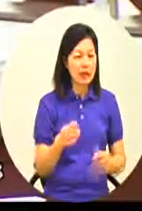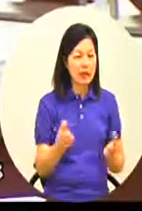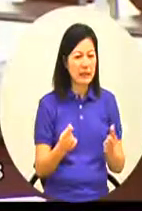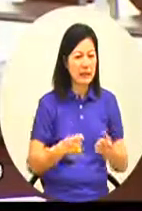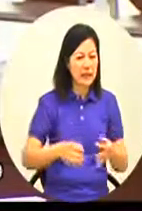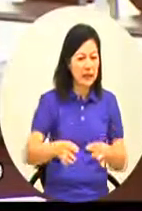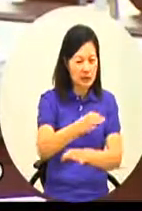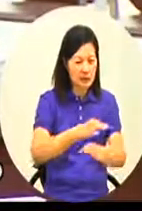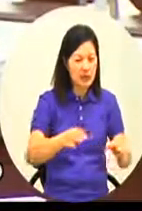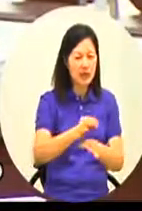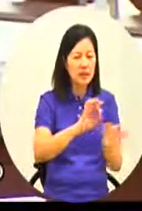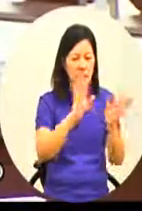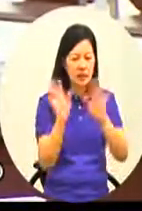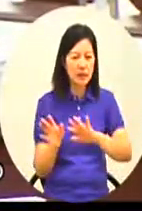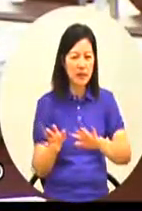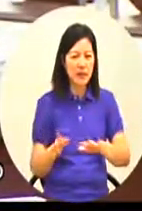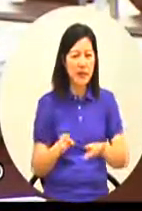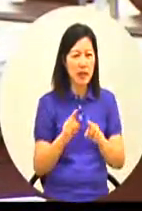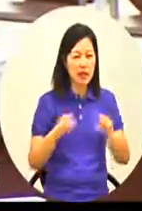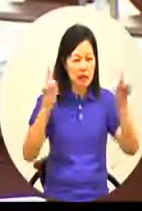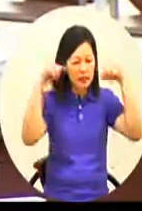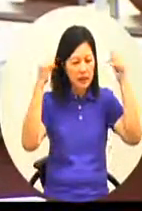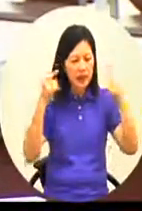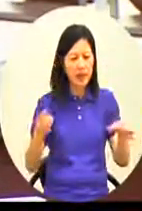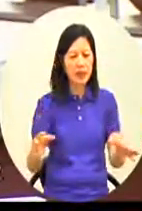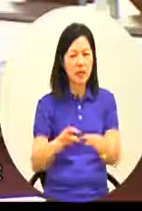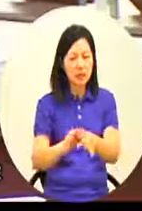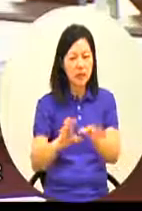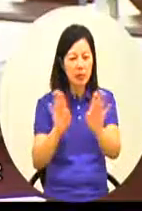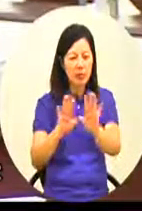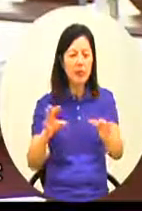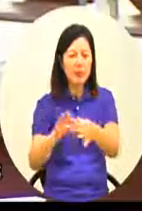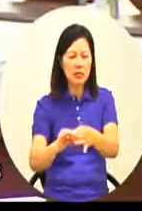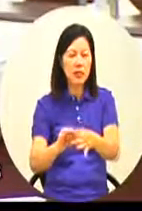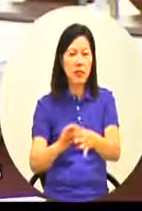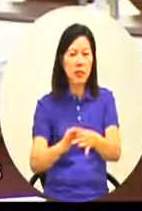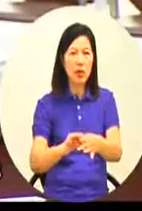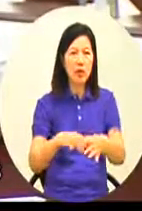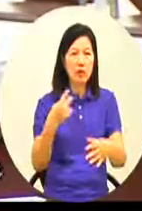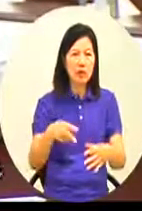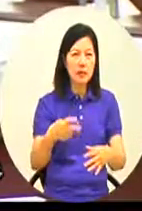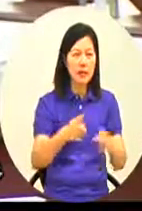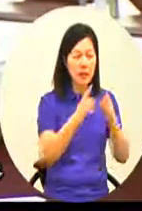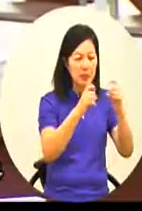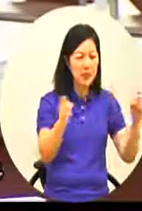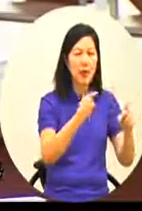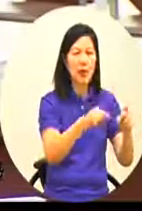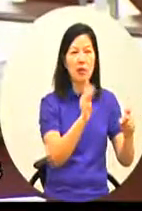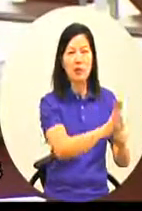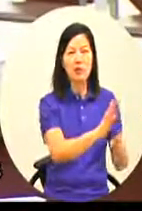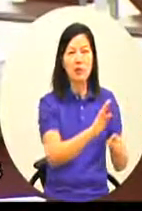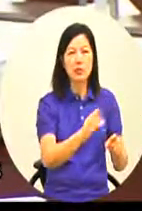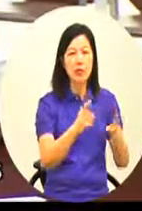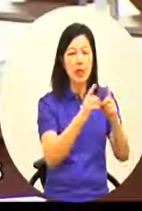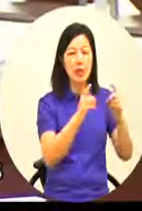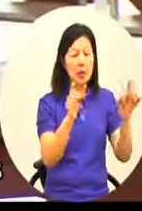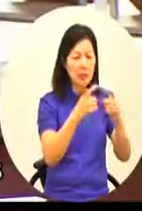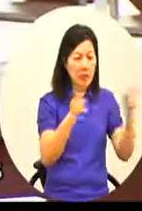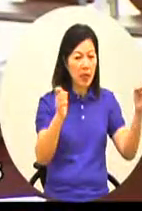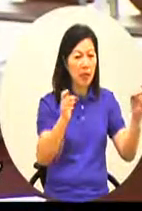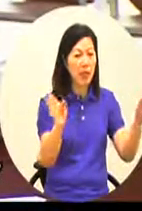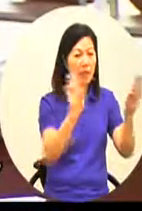啊，伊平常时是来收掉的，你也无在用遐啦。你靠庙会啦，对不对？庙，讲到这个，对不对？庙嘛有开门甲关门的时